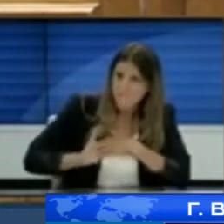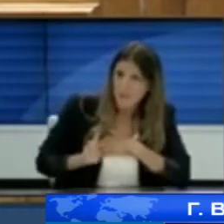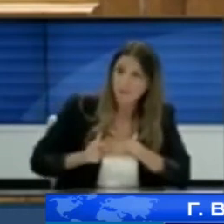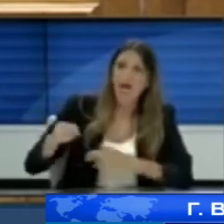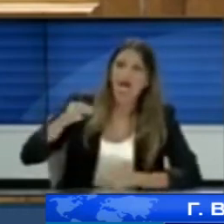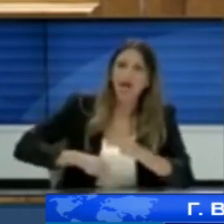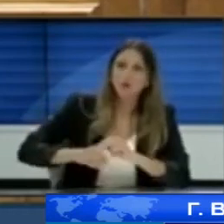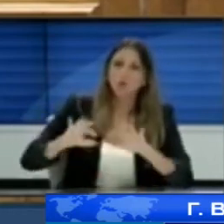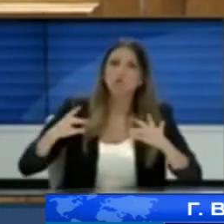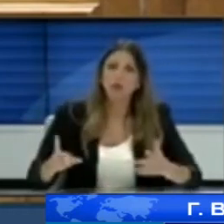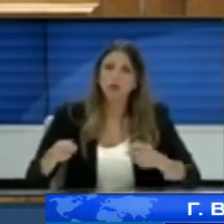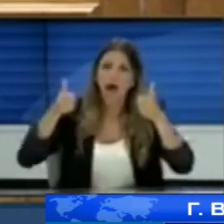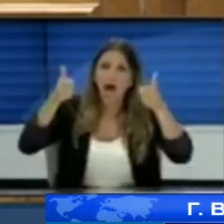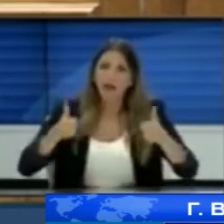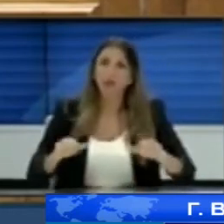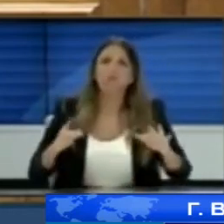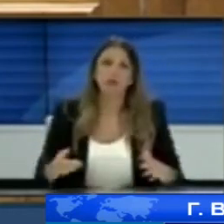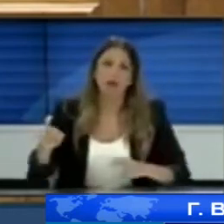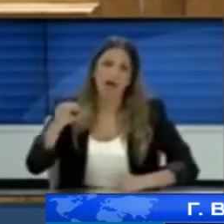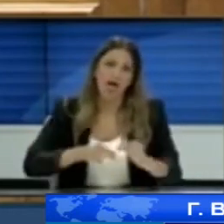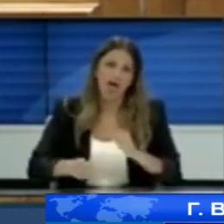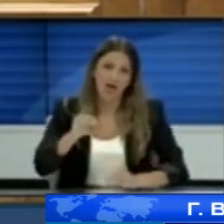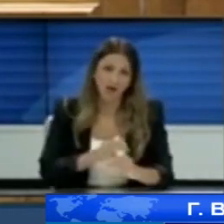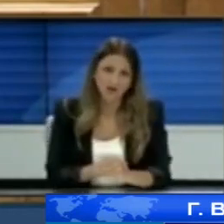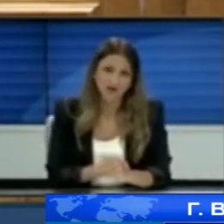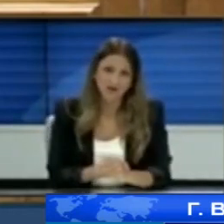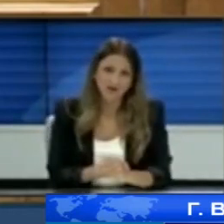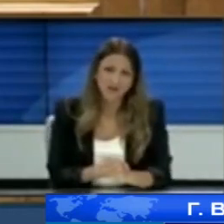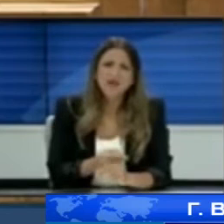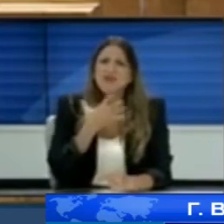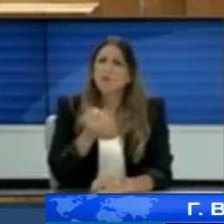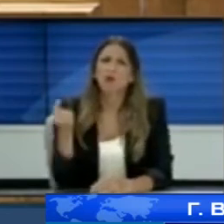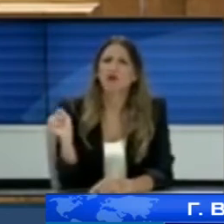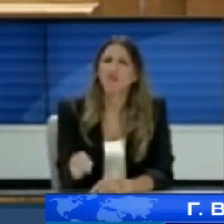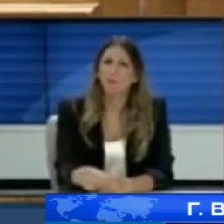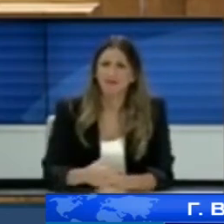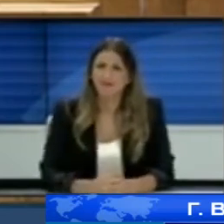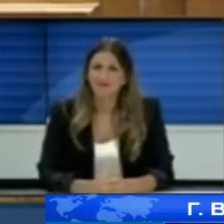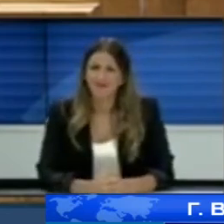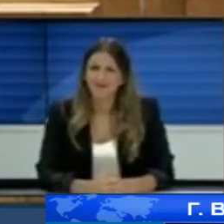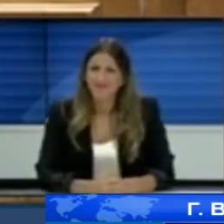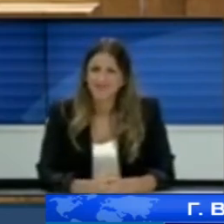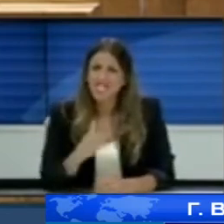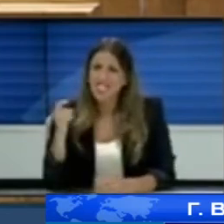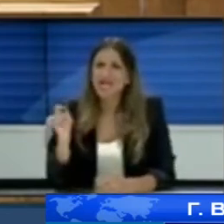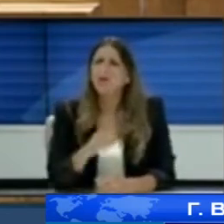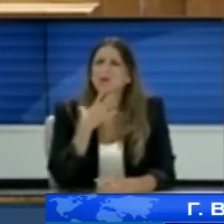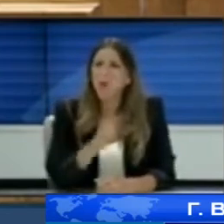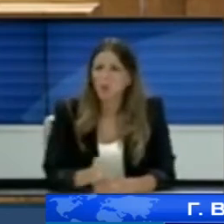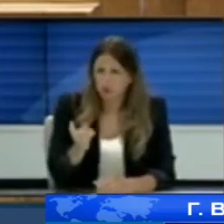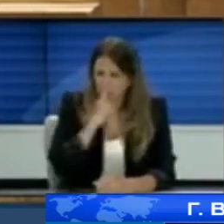Ελπίζω τουλάχιστον να τις ανακοινώσετε. Γιατί αλλιώς μας κουβαλήσατε εδώ για να βαφτίσετε το κρέας